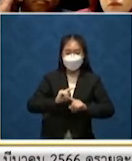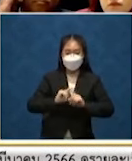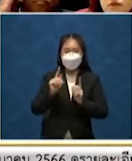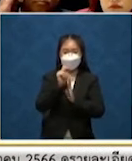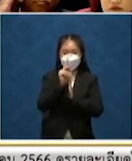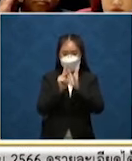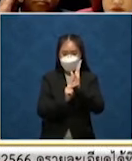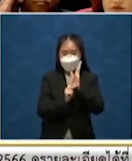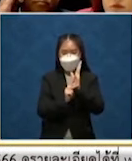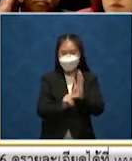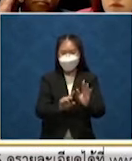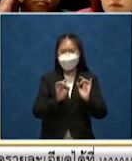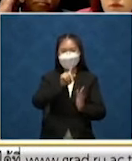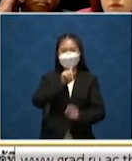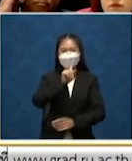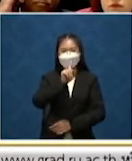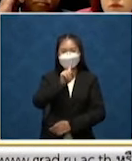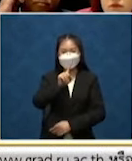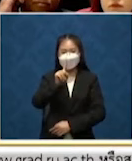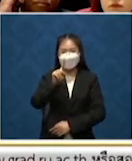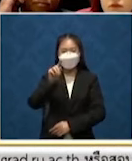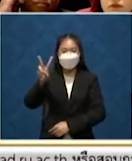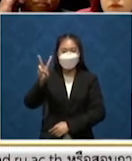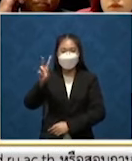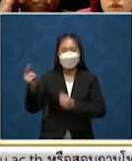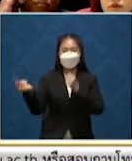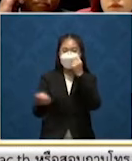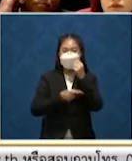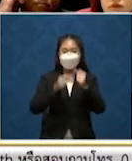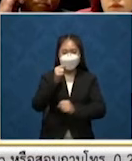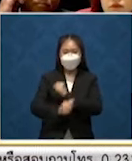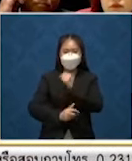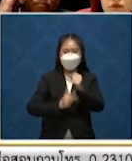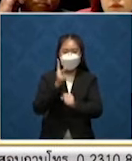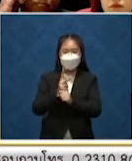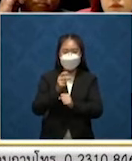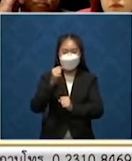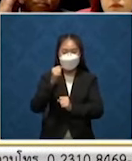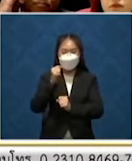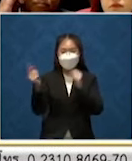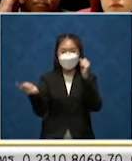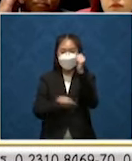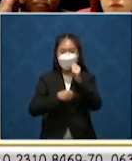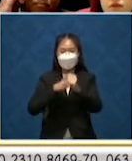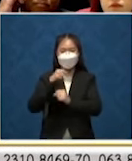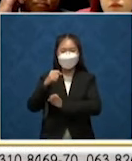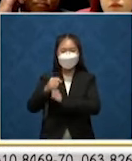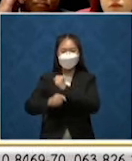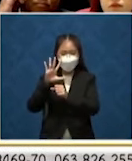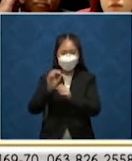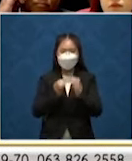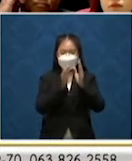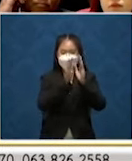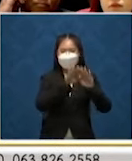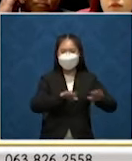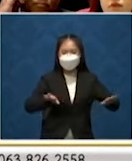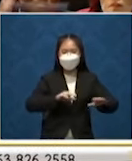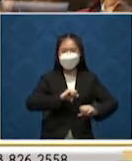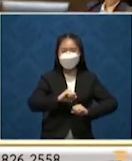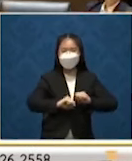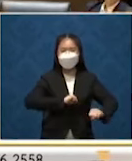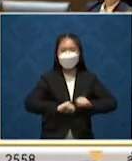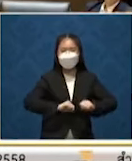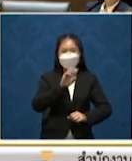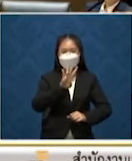ครับแต่ว่าต้นทางไม่เคยหยิบมาพูดถึงเลยว่าใครไปเป็นผู้หลักผู้ใหญ่ที่ไปเคลื่อนไหวไปปลุก